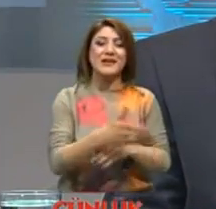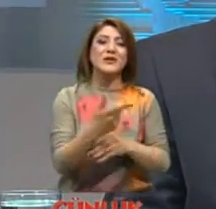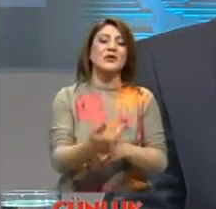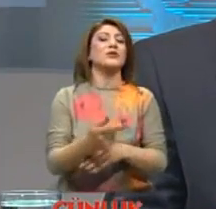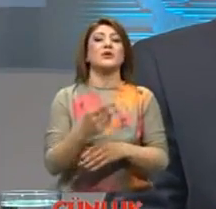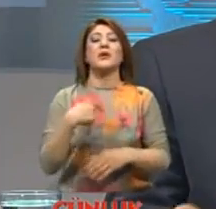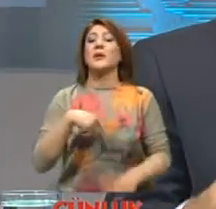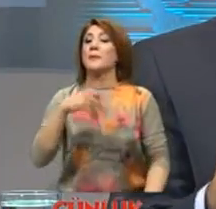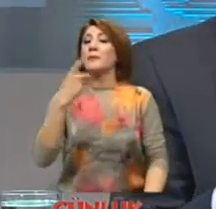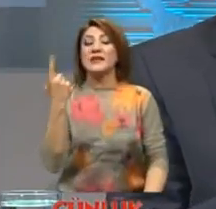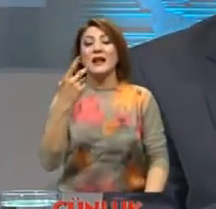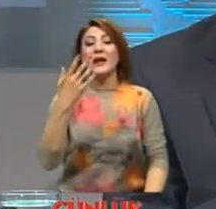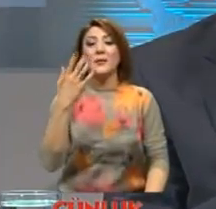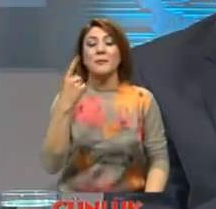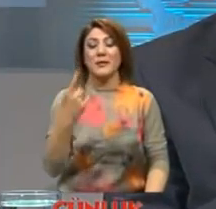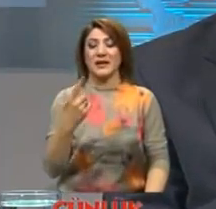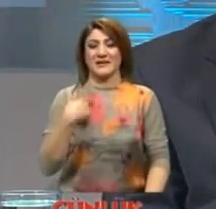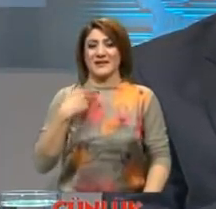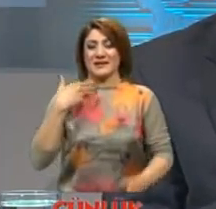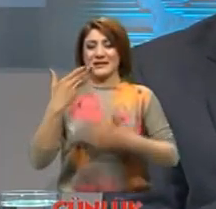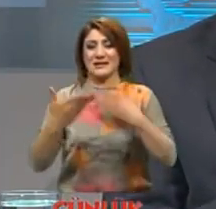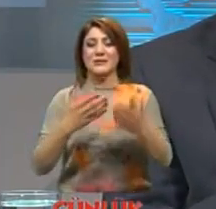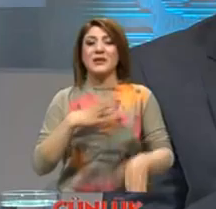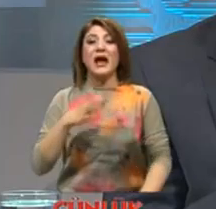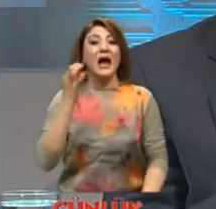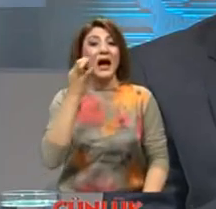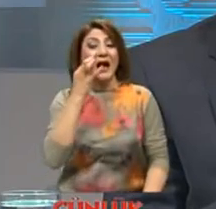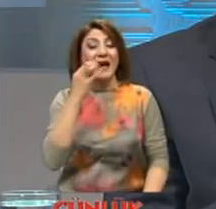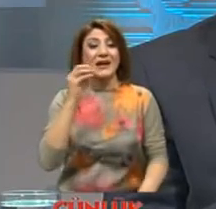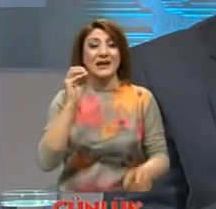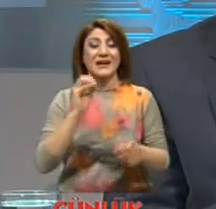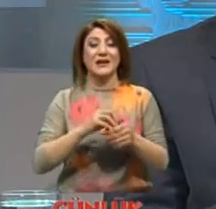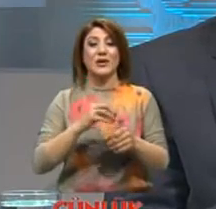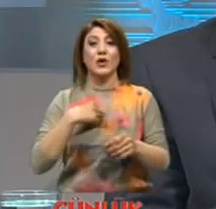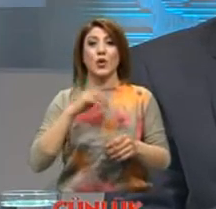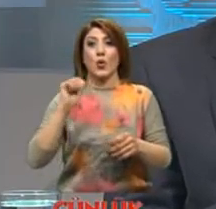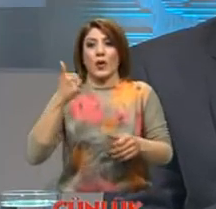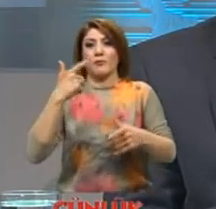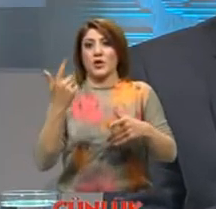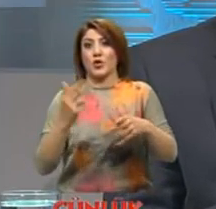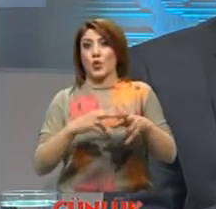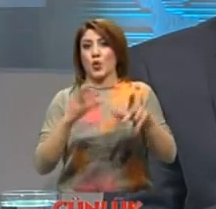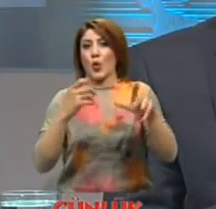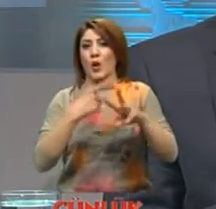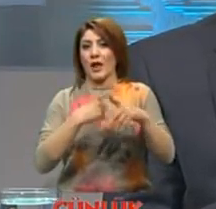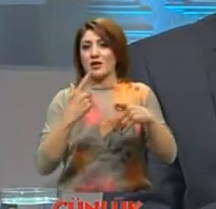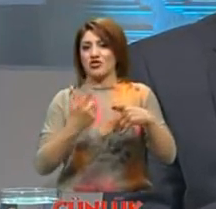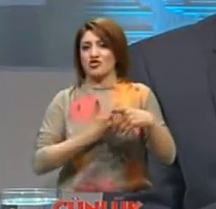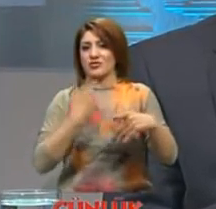ediyorsunuz. Mesela bir, bunu da bir söyleyeyim. Ankara'da çok önemli bir kolejimizin sahibi.